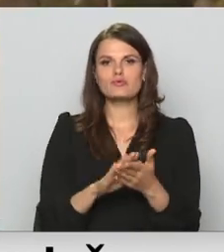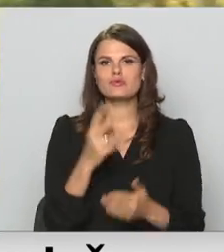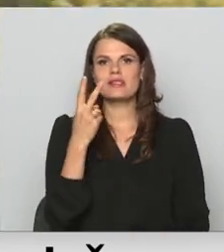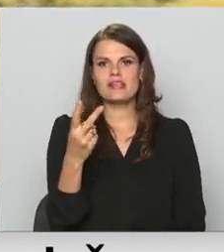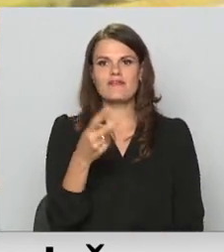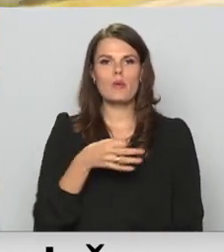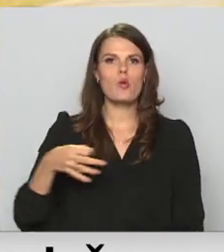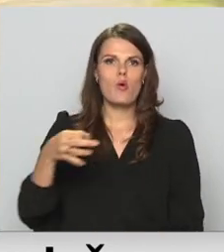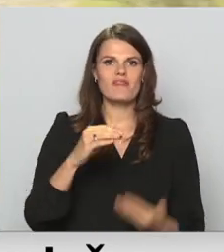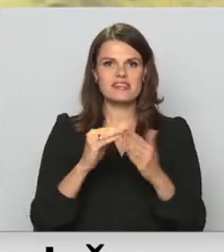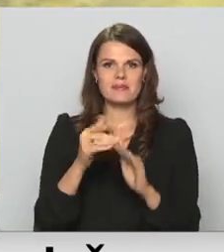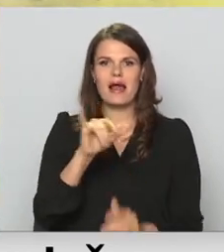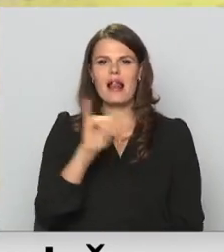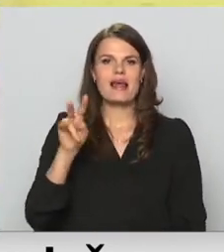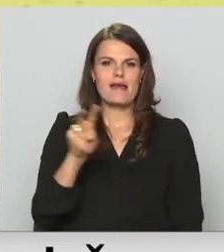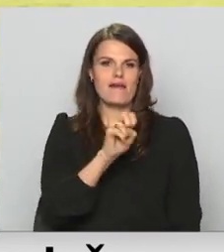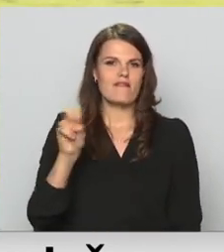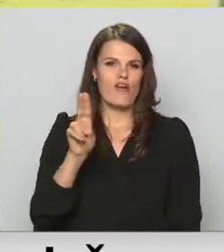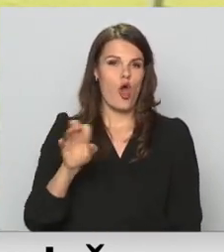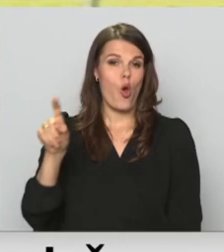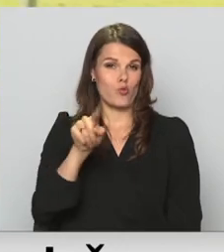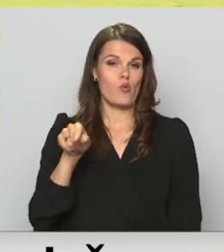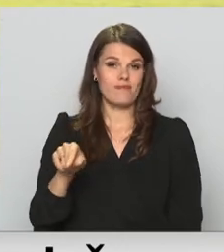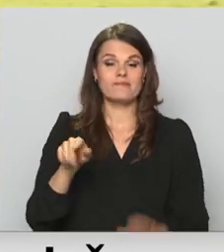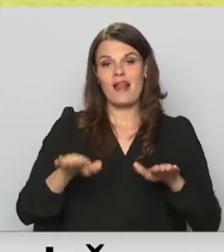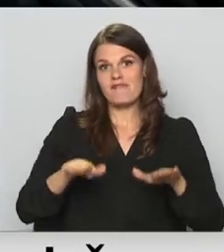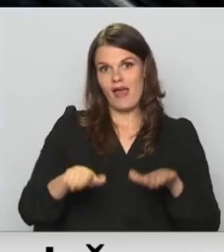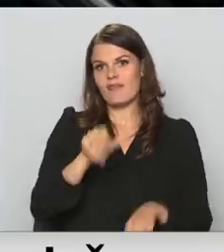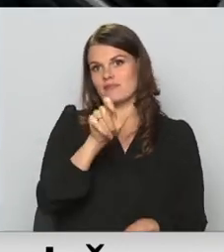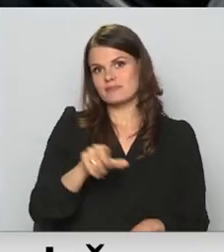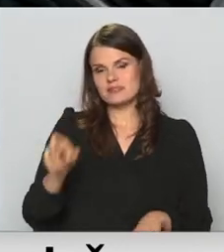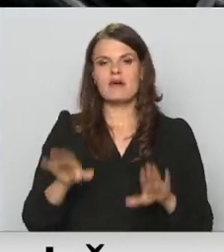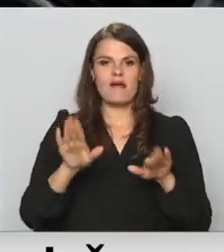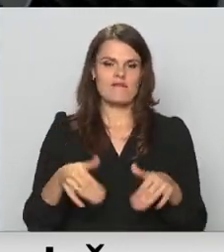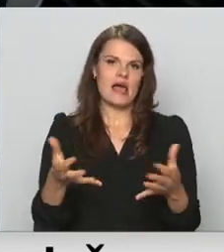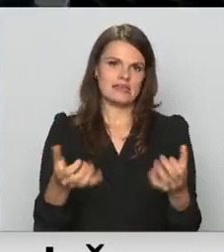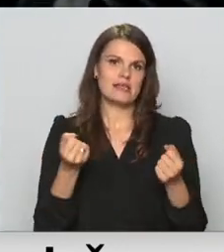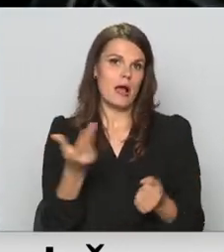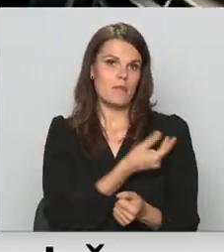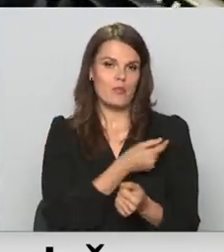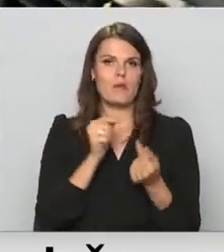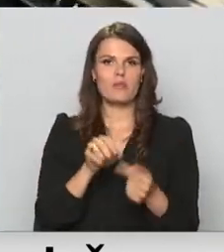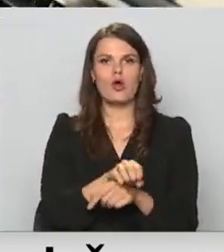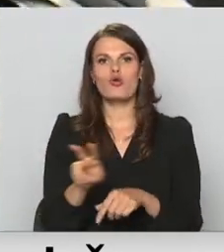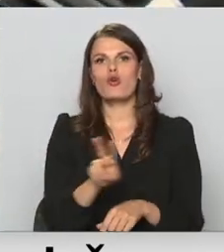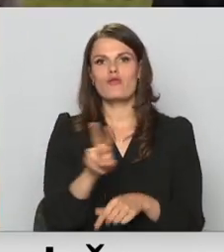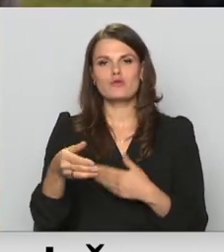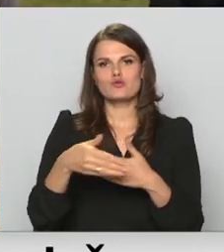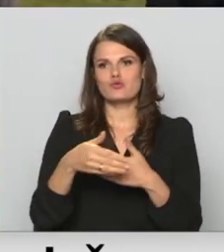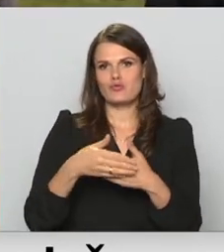Līvānu novada ciematiem, lai vietējie iedzīvotāji varētu saņemt poti pret COVID-19 tuvāk savai